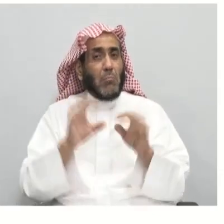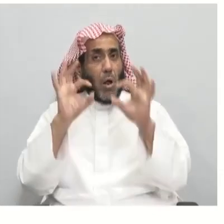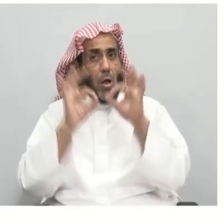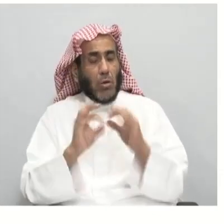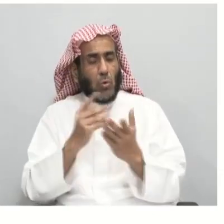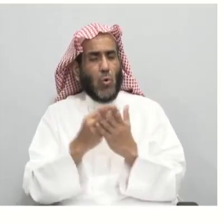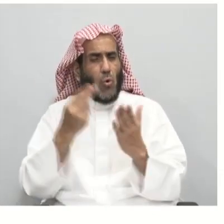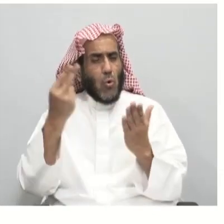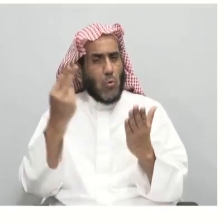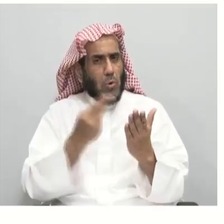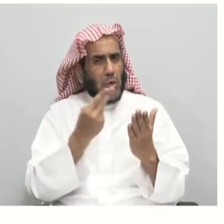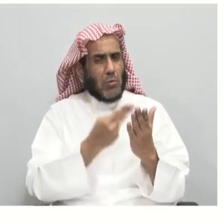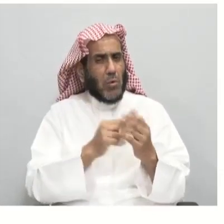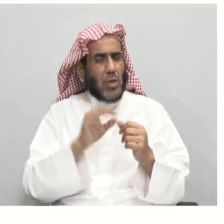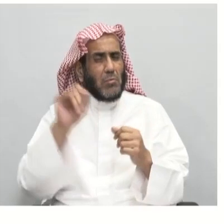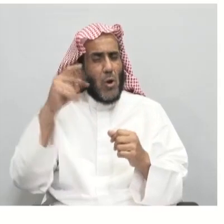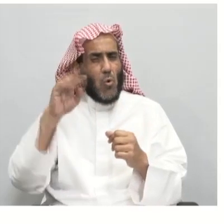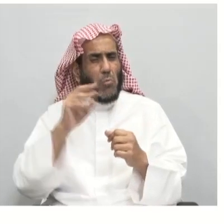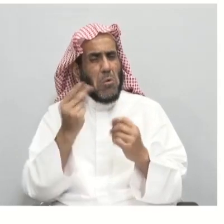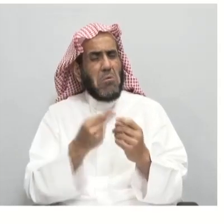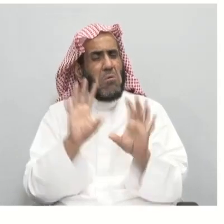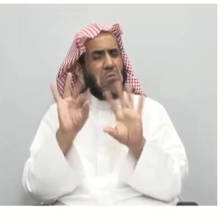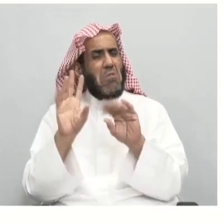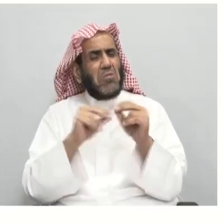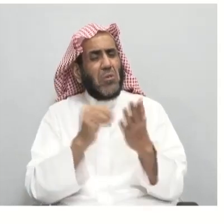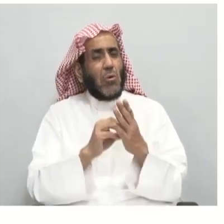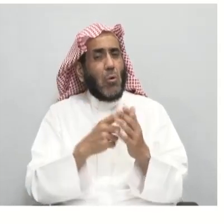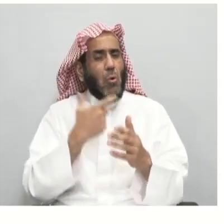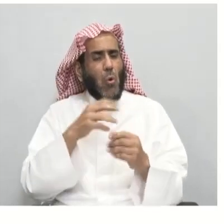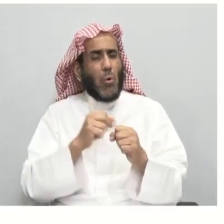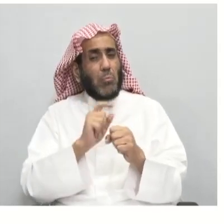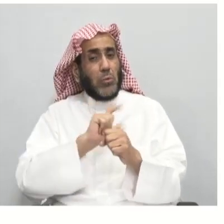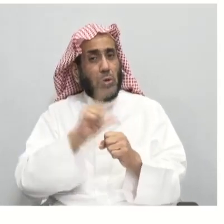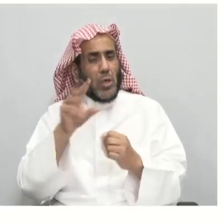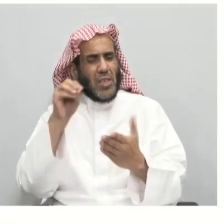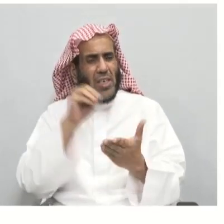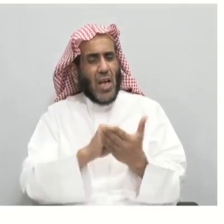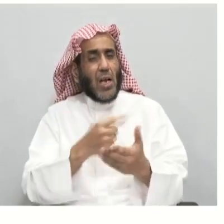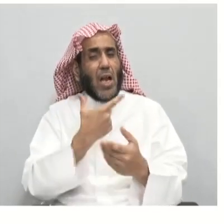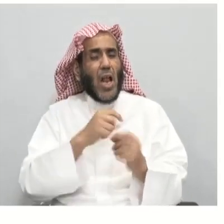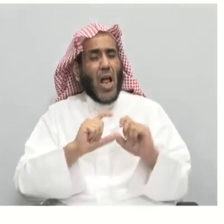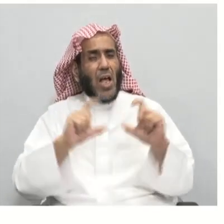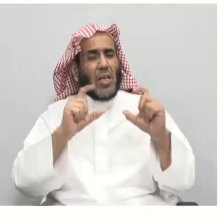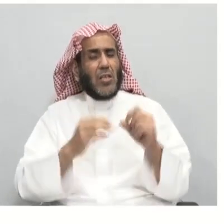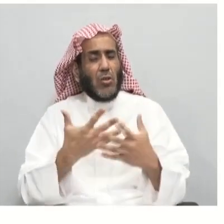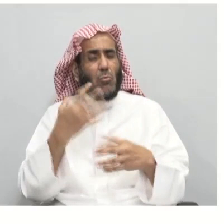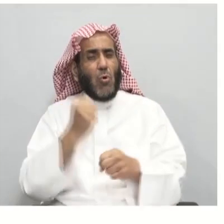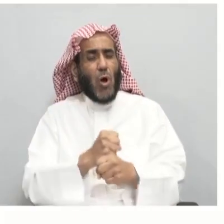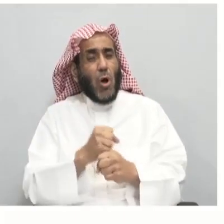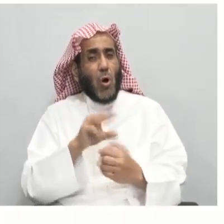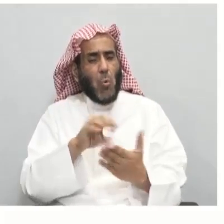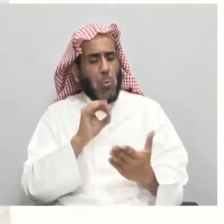ورسمها بالرسم العثماني كما ينبغي العنايه بصحه نقل الاحاديث النبويه وتخريجها